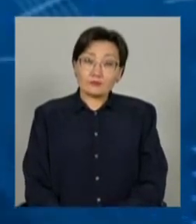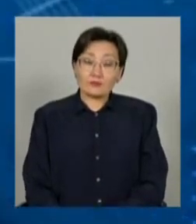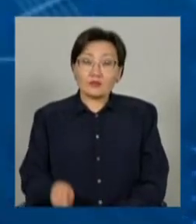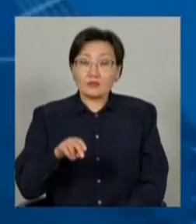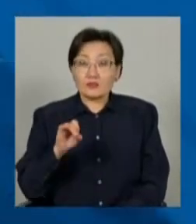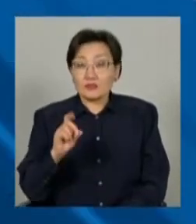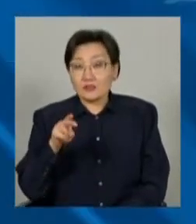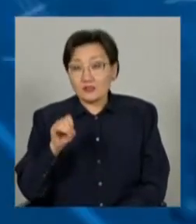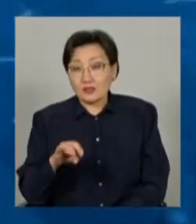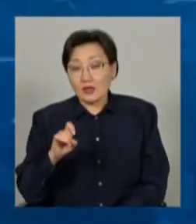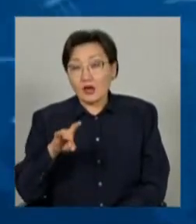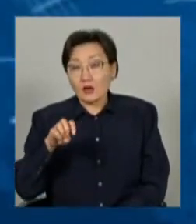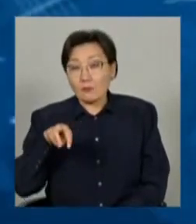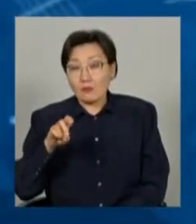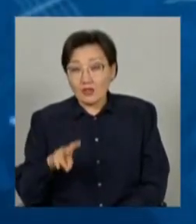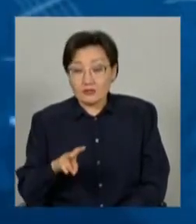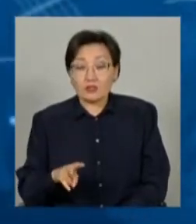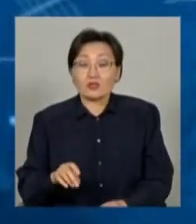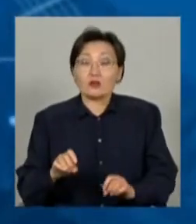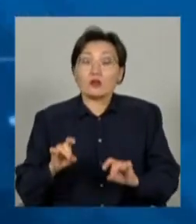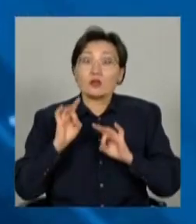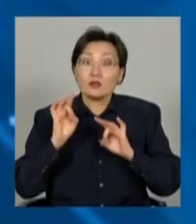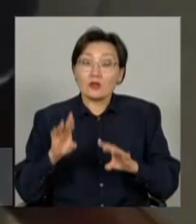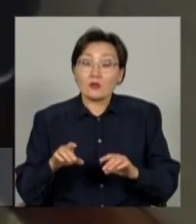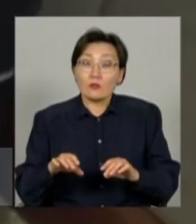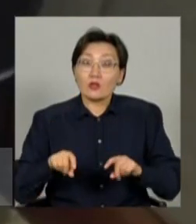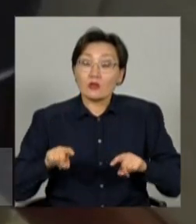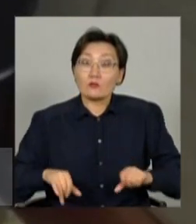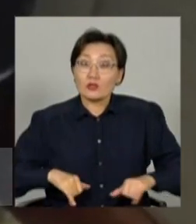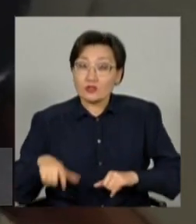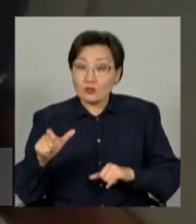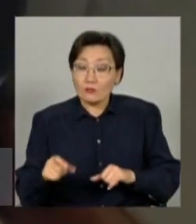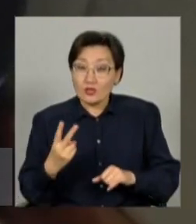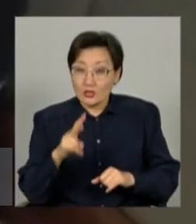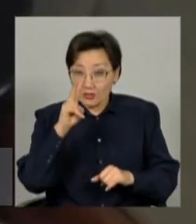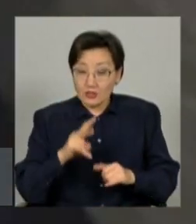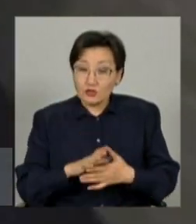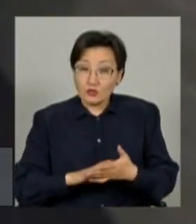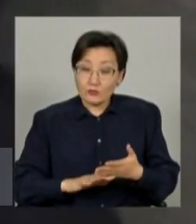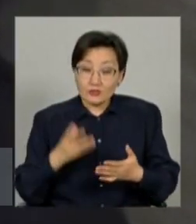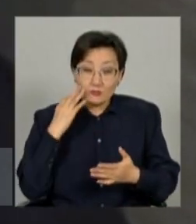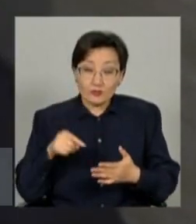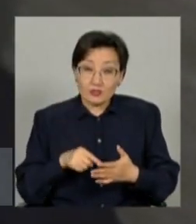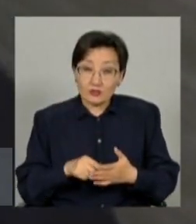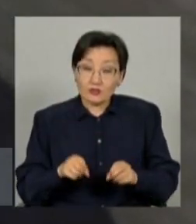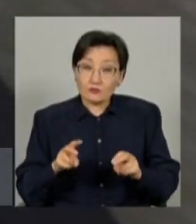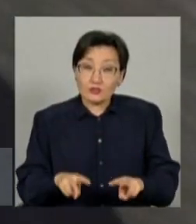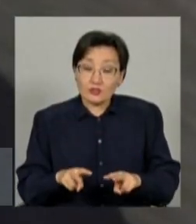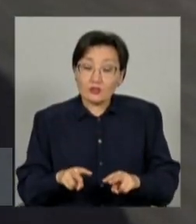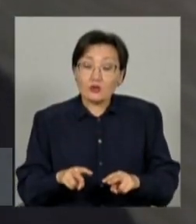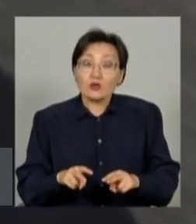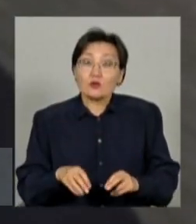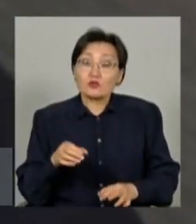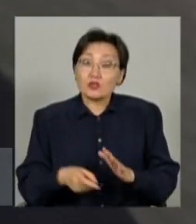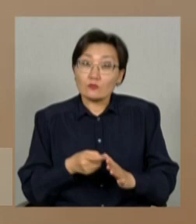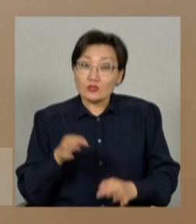Дики Арман лақап атымен танымал Арман Жұмагелдиевті қамауда ұстау мерзімі тағы 2 айға ұзартылды. Алматы қалалық мамандандырылған